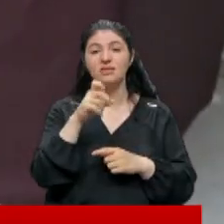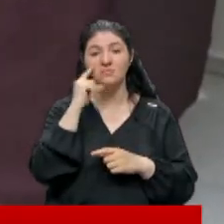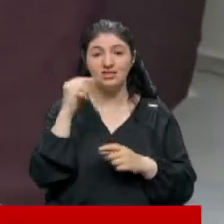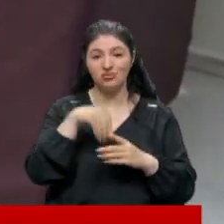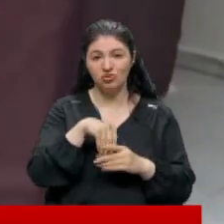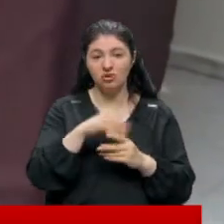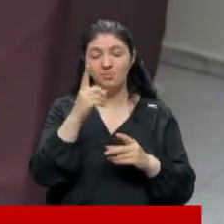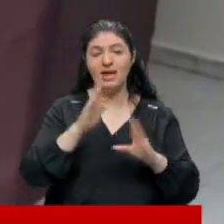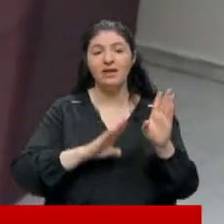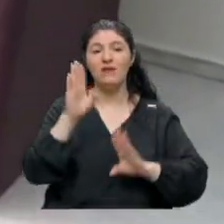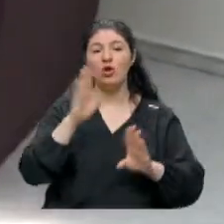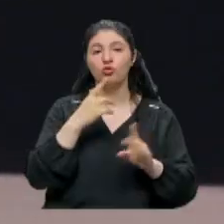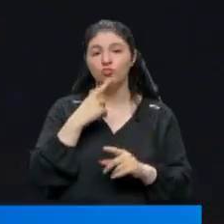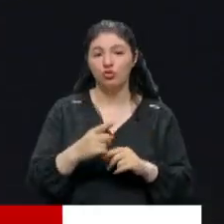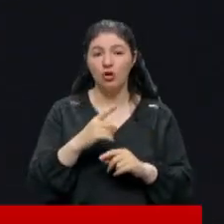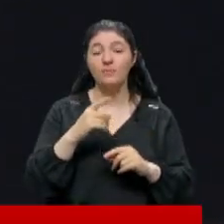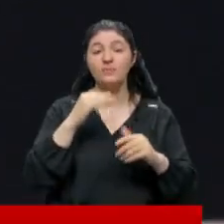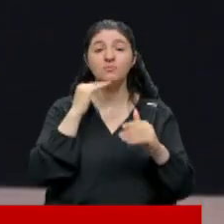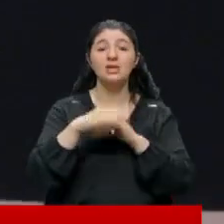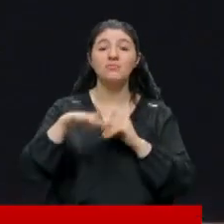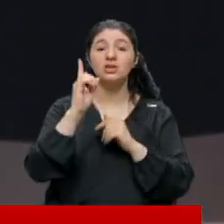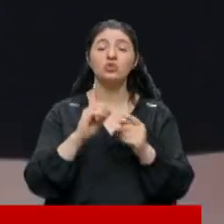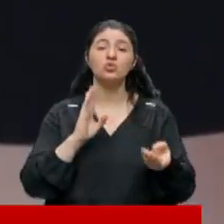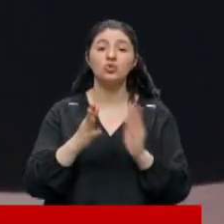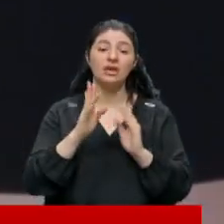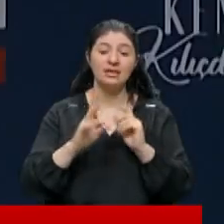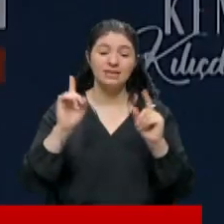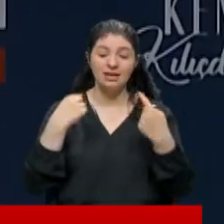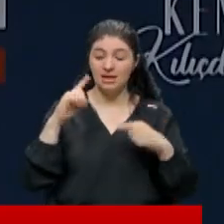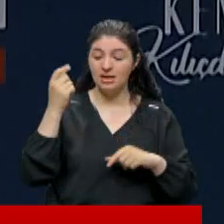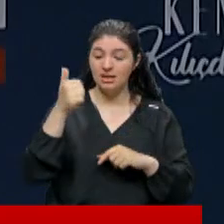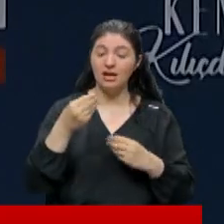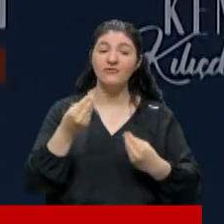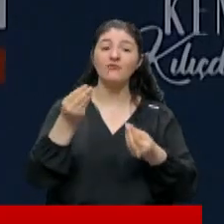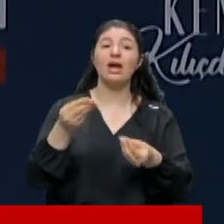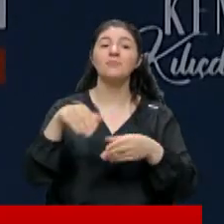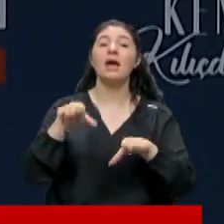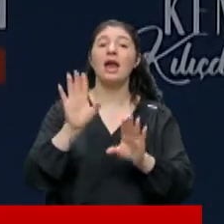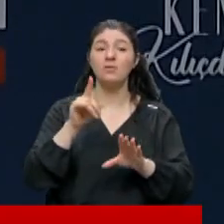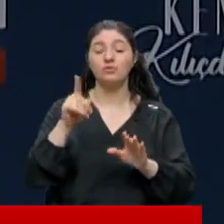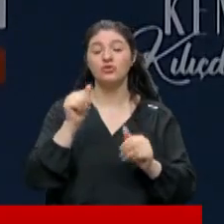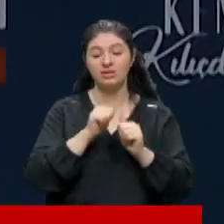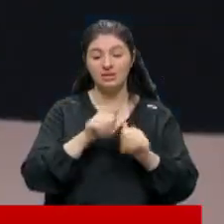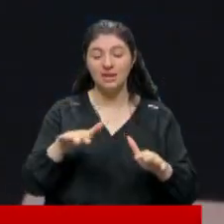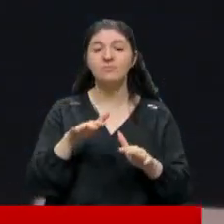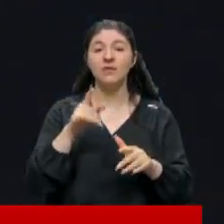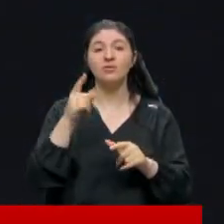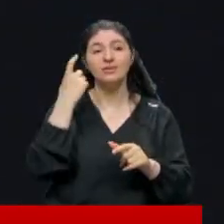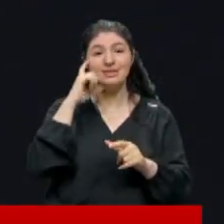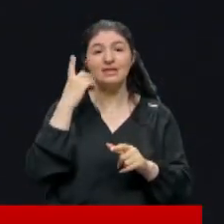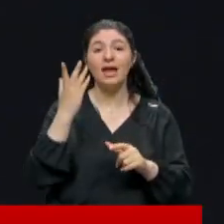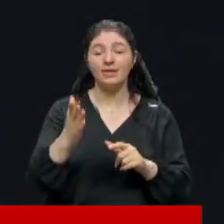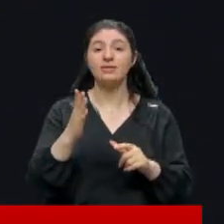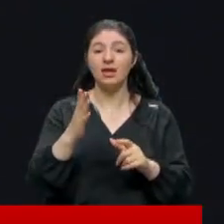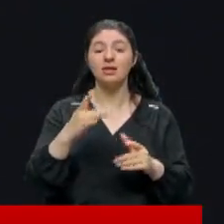Mayıs için bir referandum diyor. Milletimiz ilk turda yetkiyi iktidara vermeyerek bu sistemden ve bu